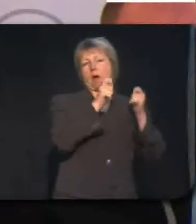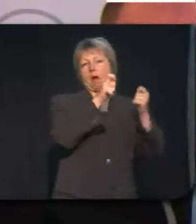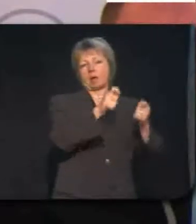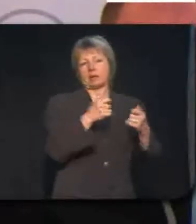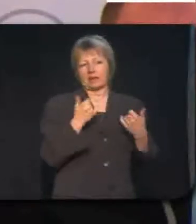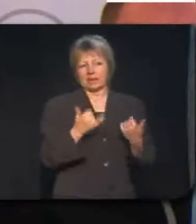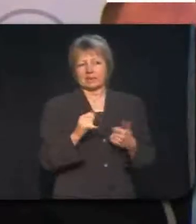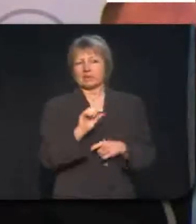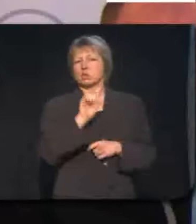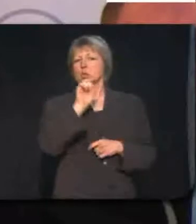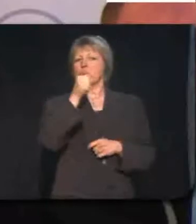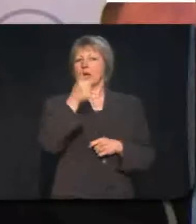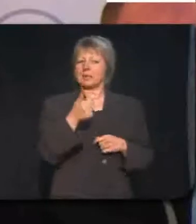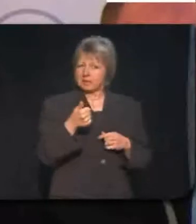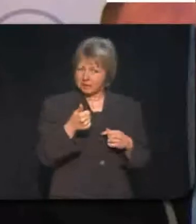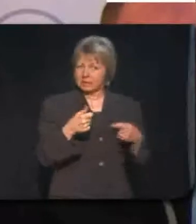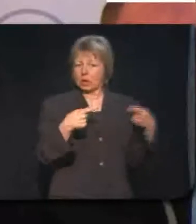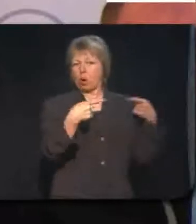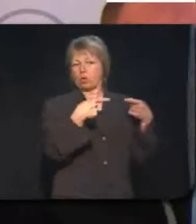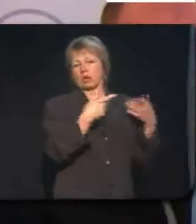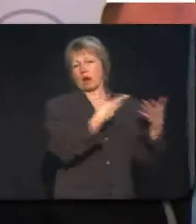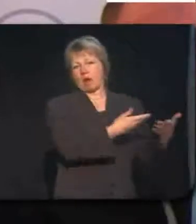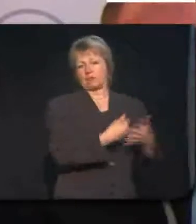beginnen mit einem Gegenrede